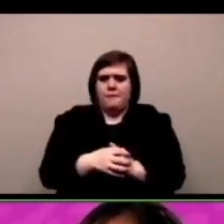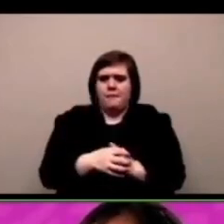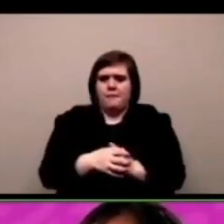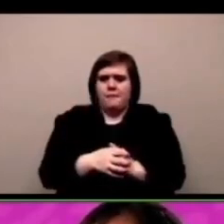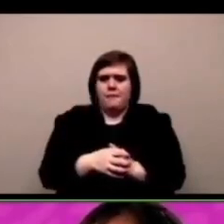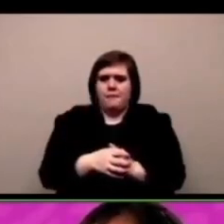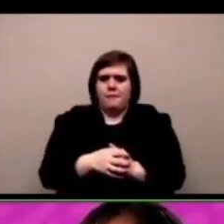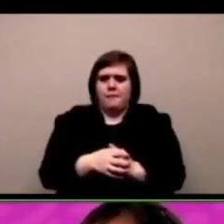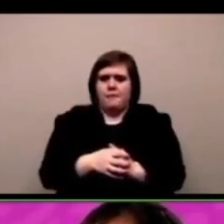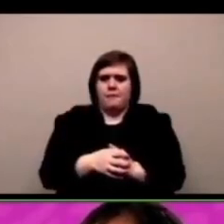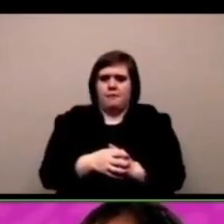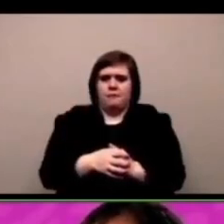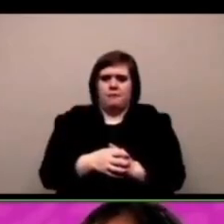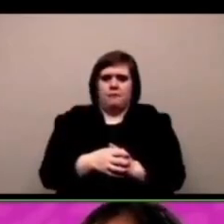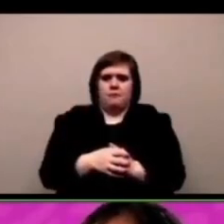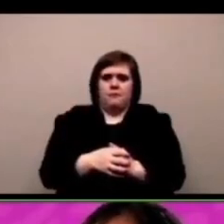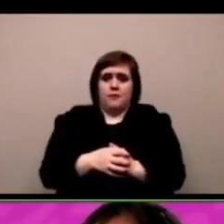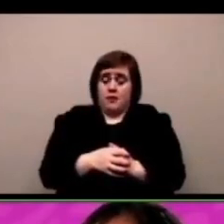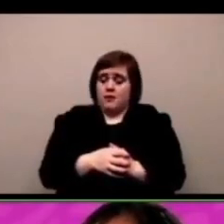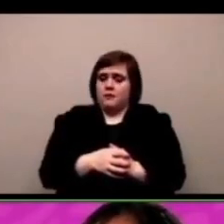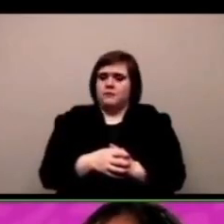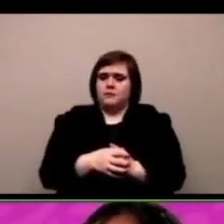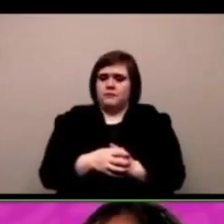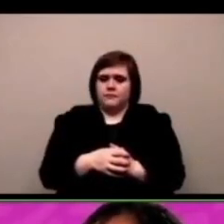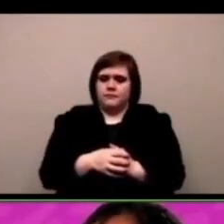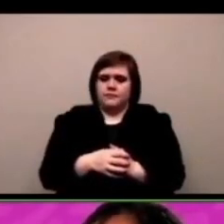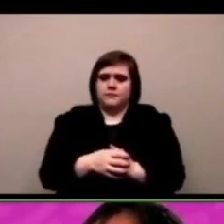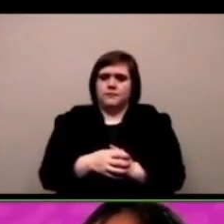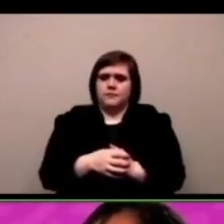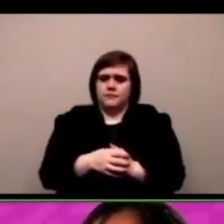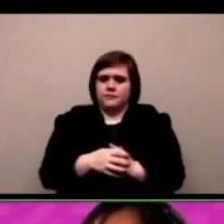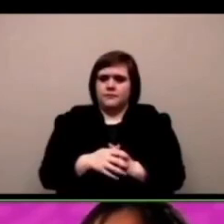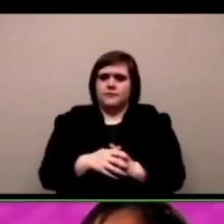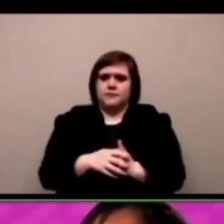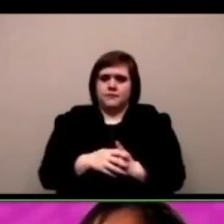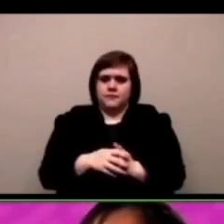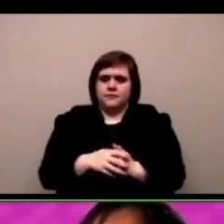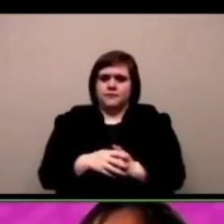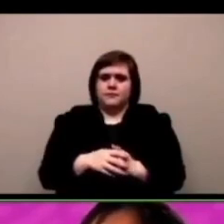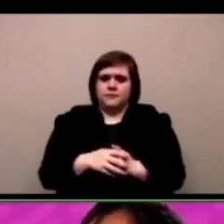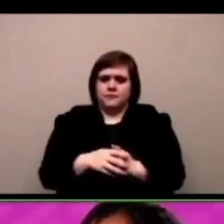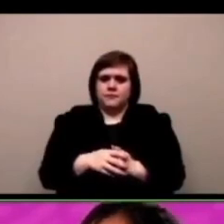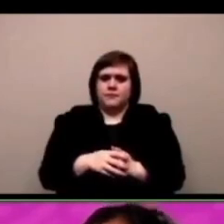音声が結構低いので通訳ができます